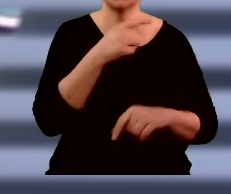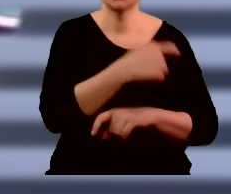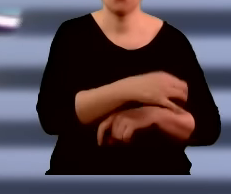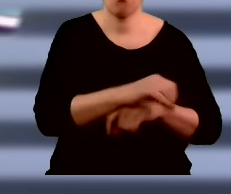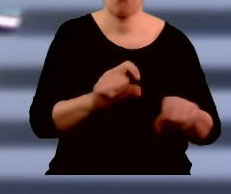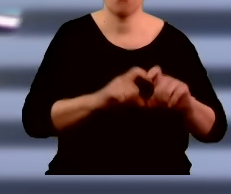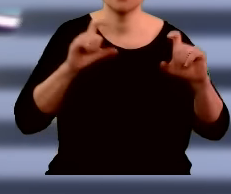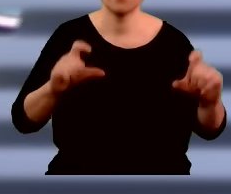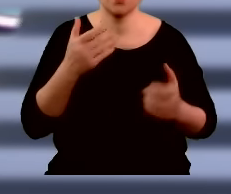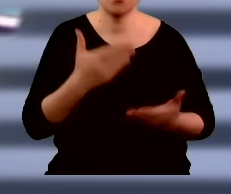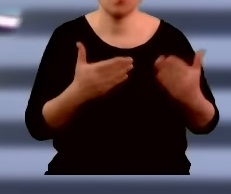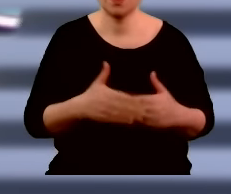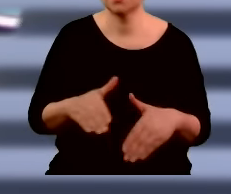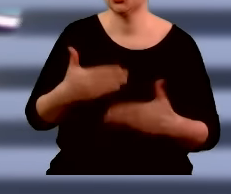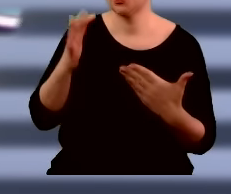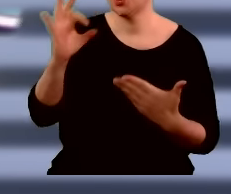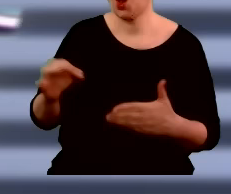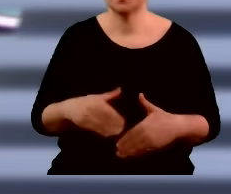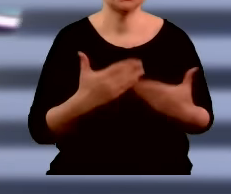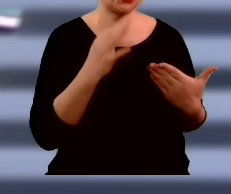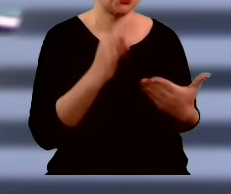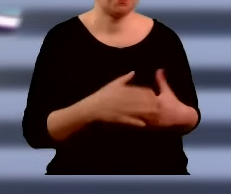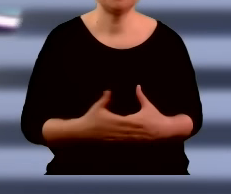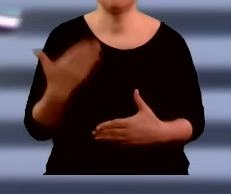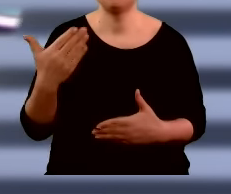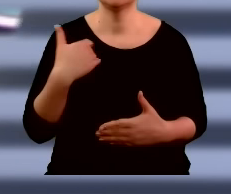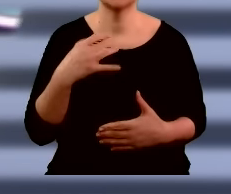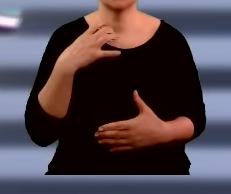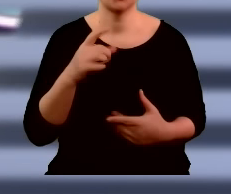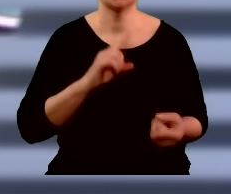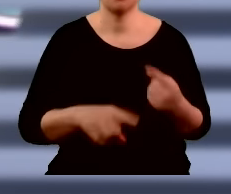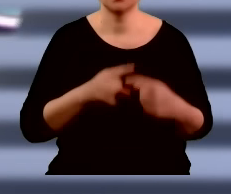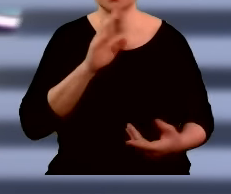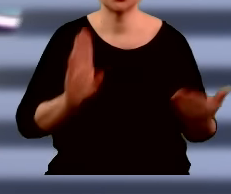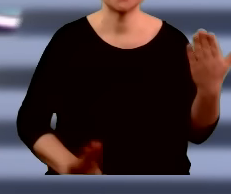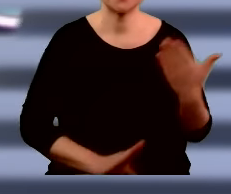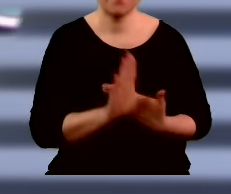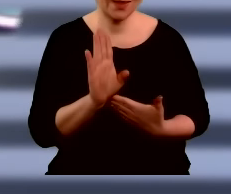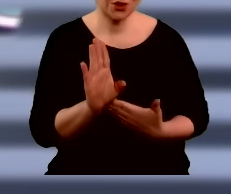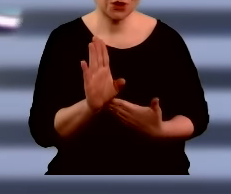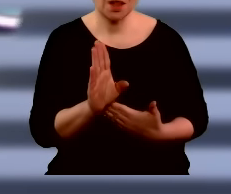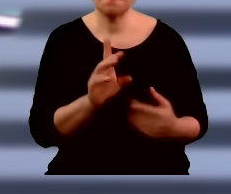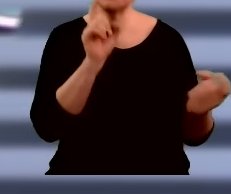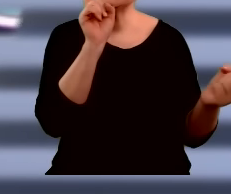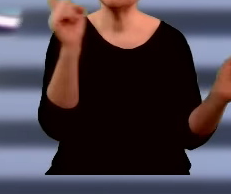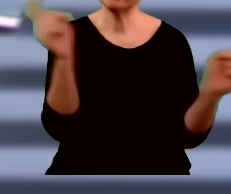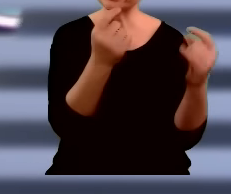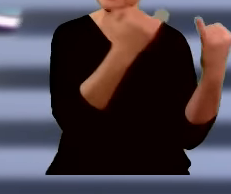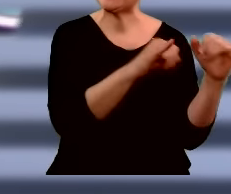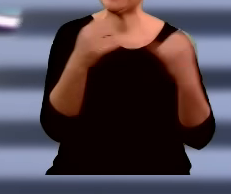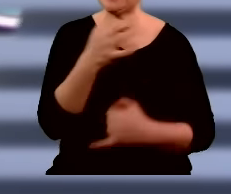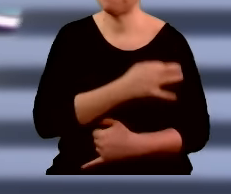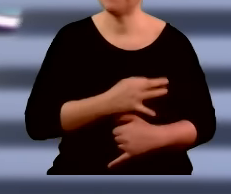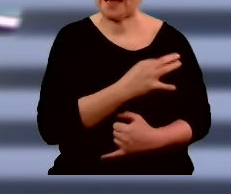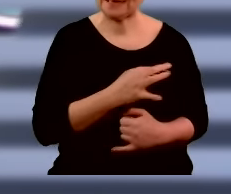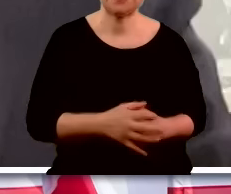witam państwa. Przed chwilą gościliśmy tutaj polityków, przedstawicieli przeciwnych sobie obozów politycznych.